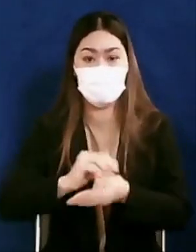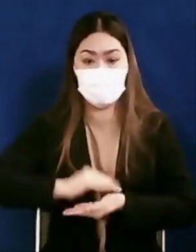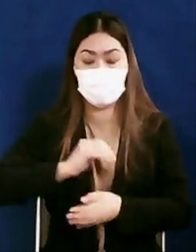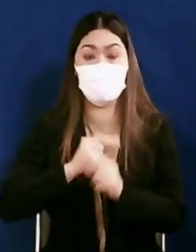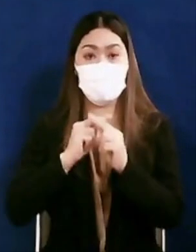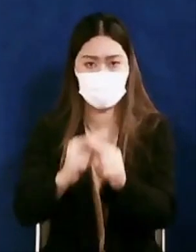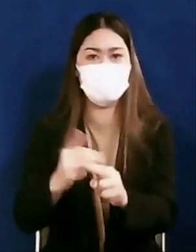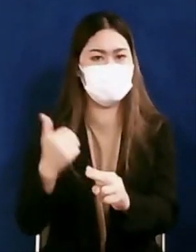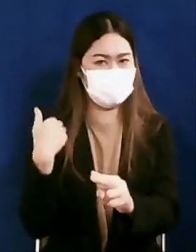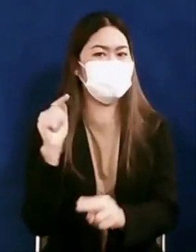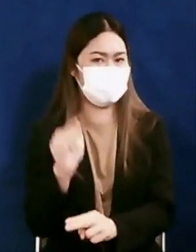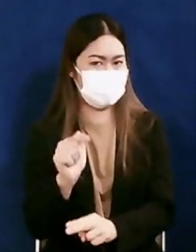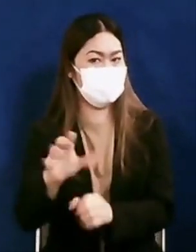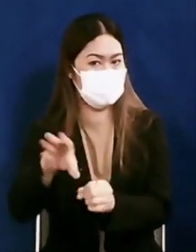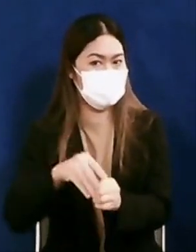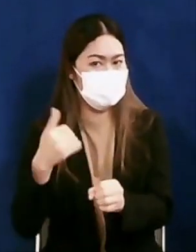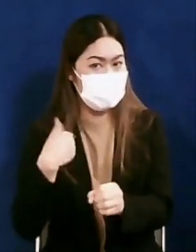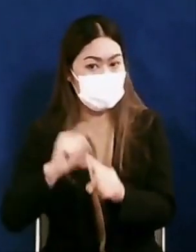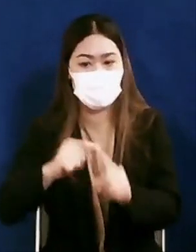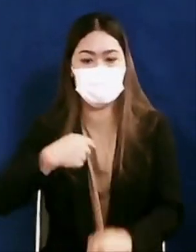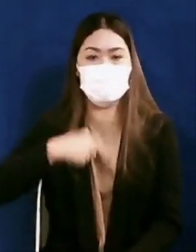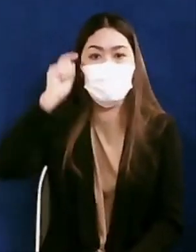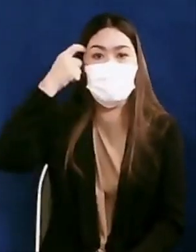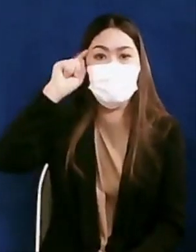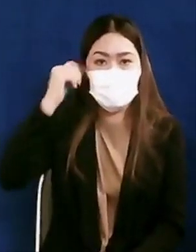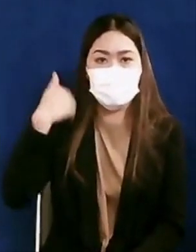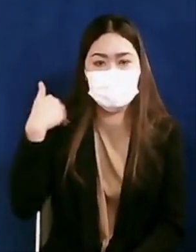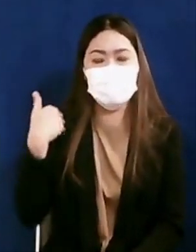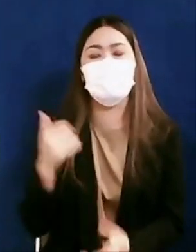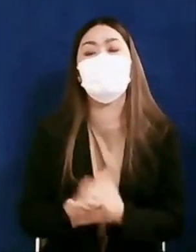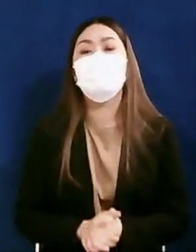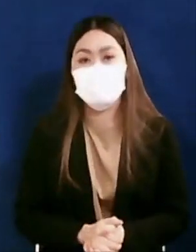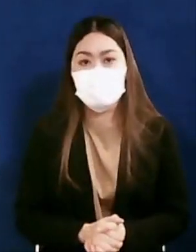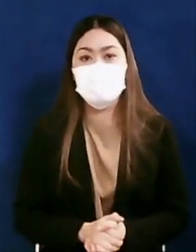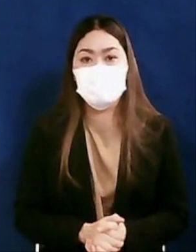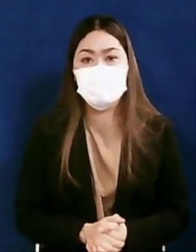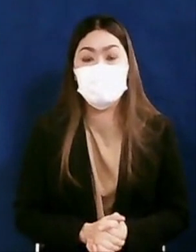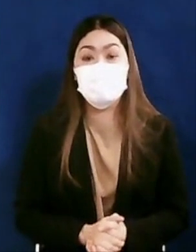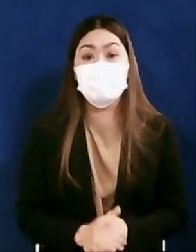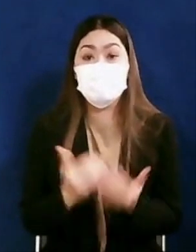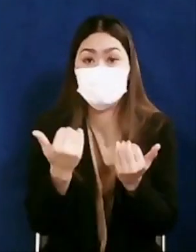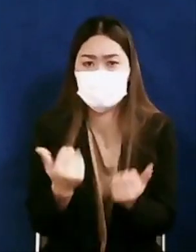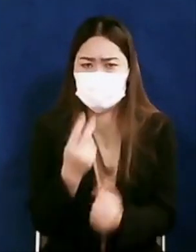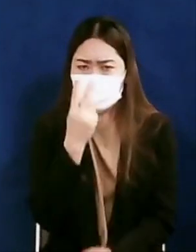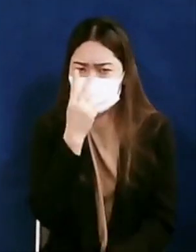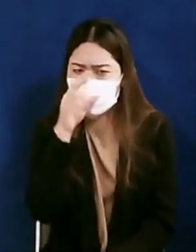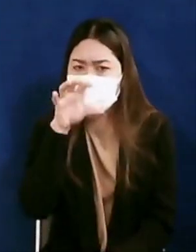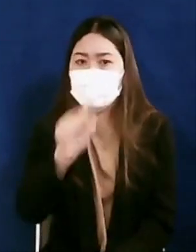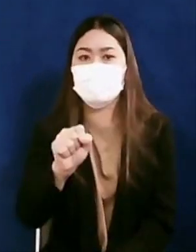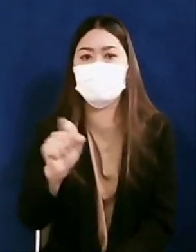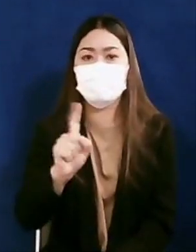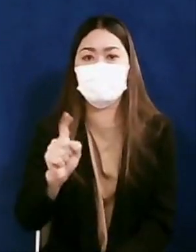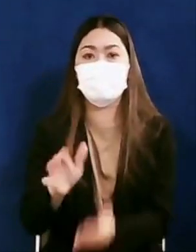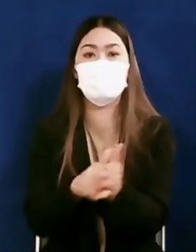งว่าท่านต้องมีเคยติดเชื้อมาก่อนเนี่ยในช่วงเวลาใกล้ๆที่ผ่านมานะครับเราก็จะเห็นว่า